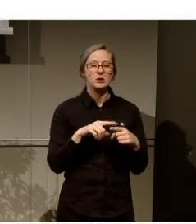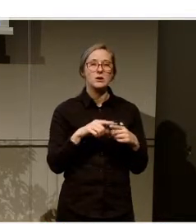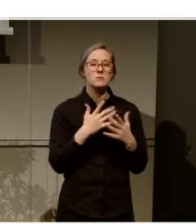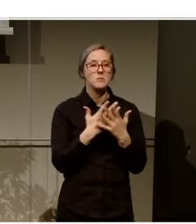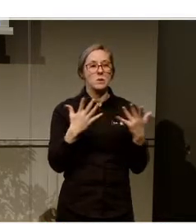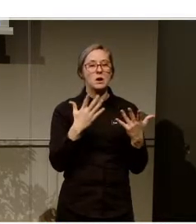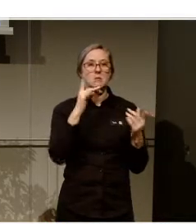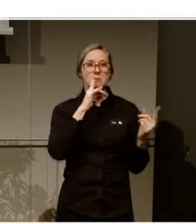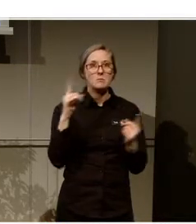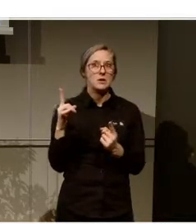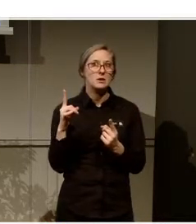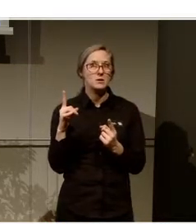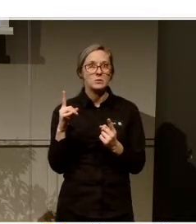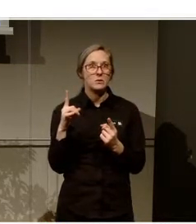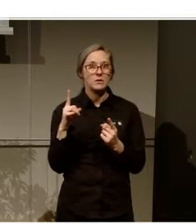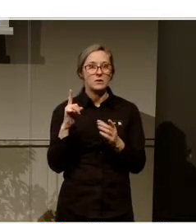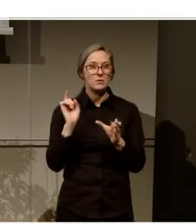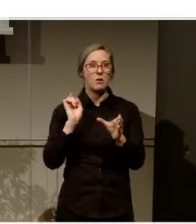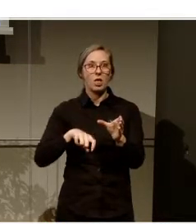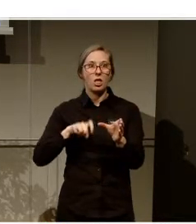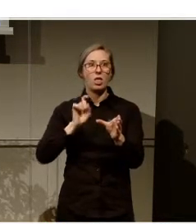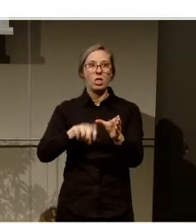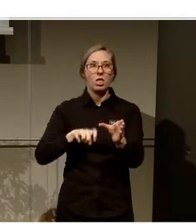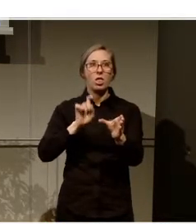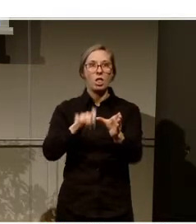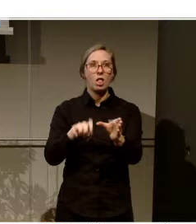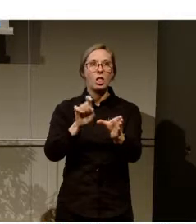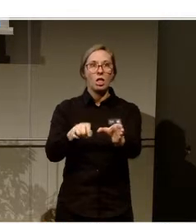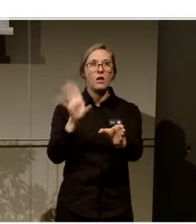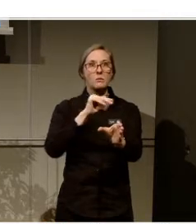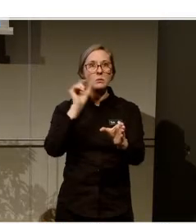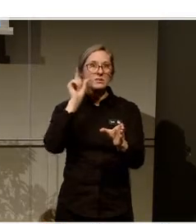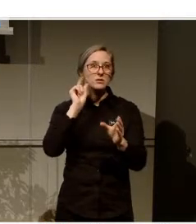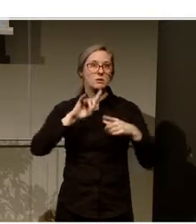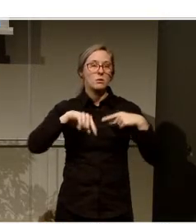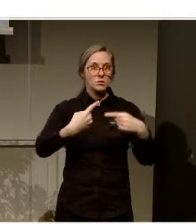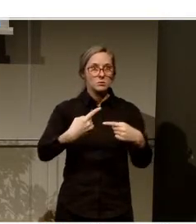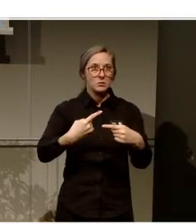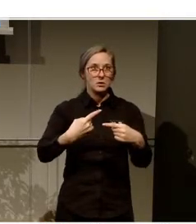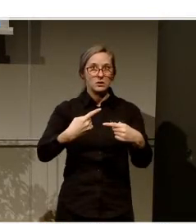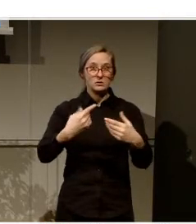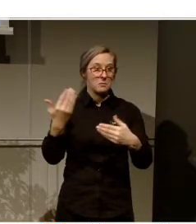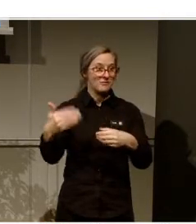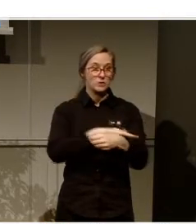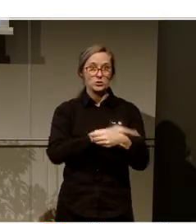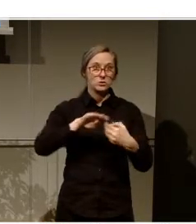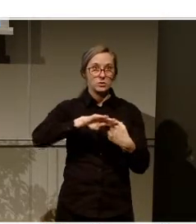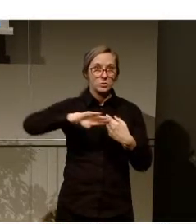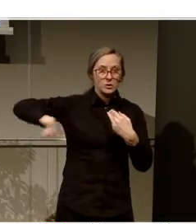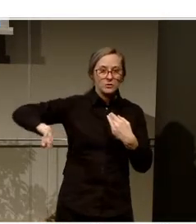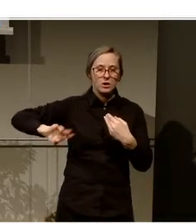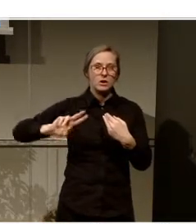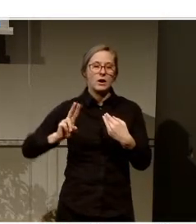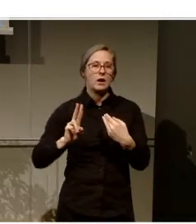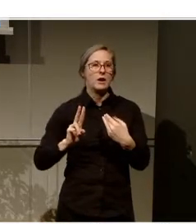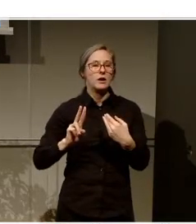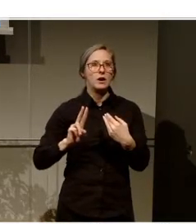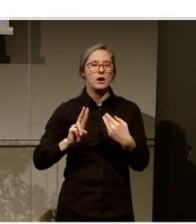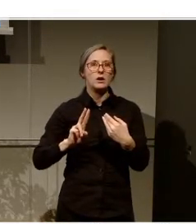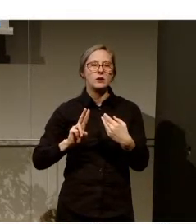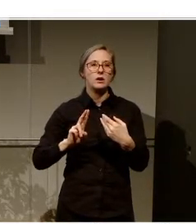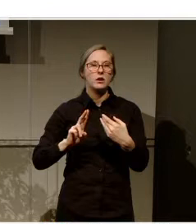många människor är inte med i den digitala utvecklingen. Antingen står man helt utanför, eller så